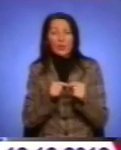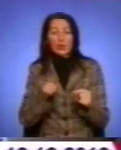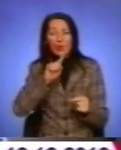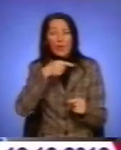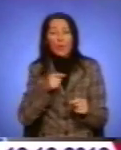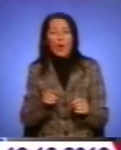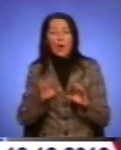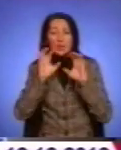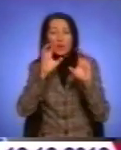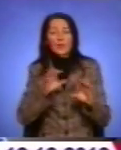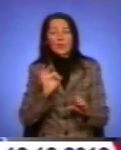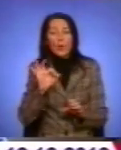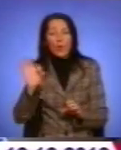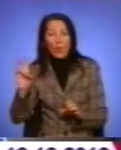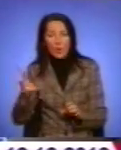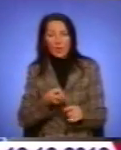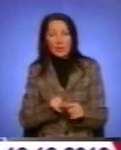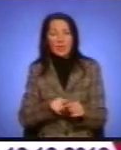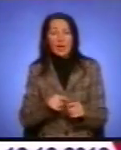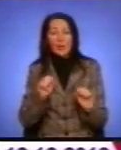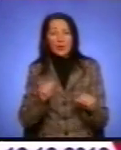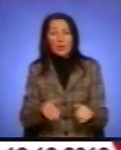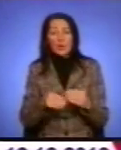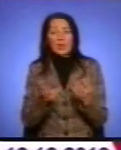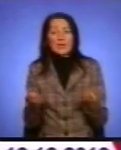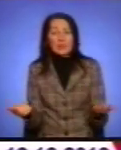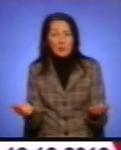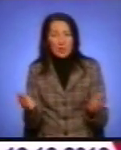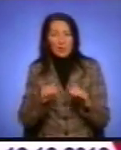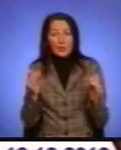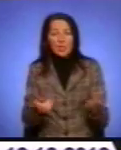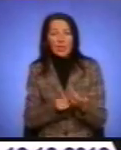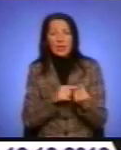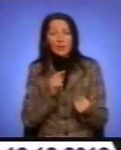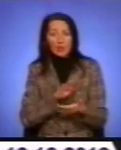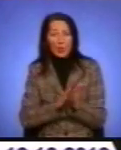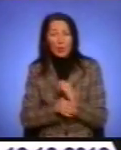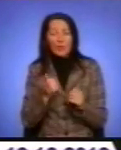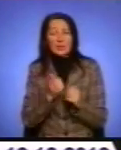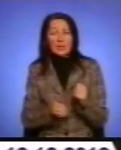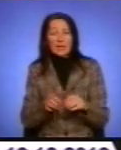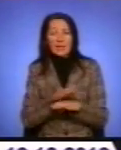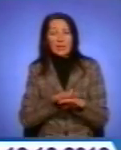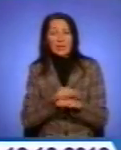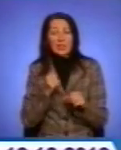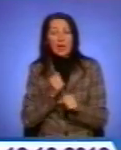Це тим більше важливо за умови збільшення кількості осіб цієї категорії серед населення працездатного віку.